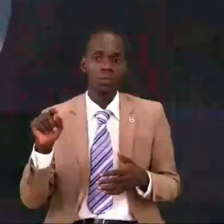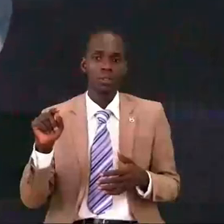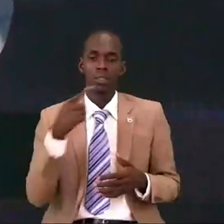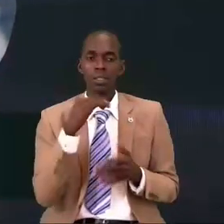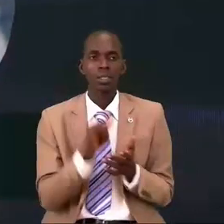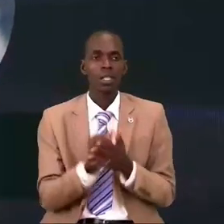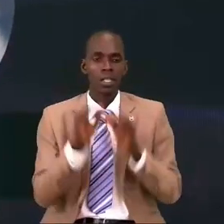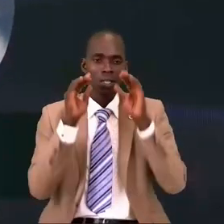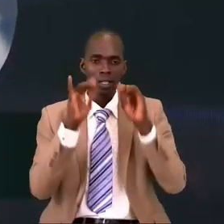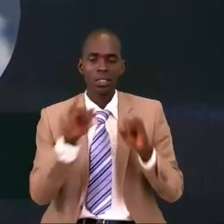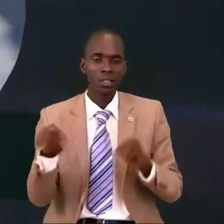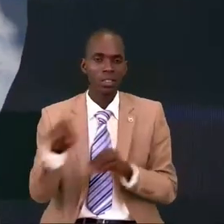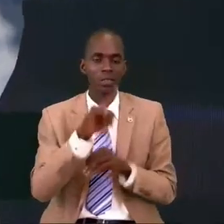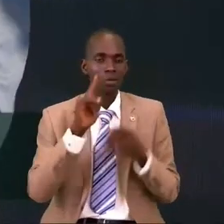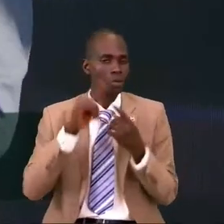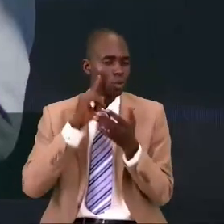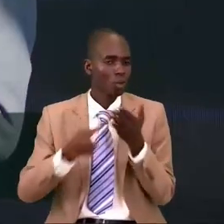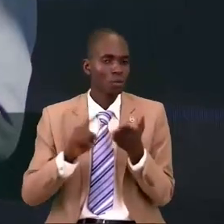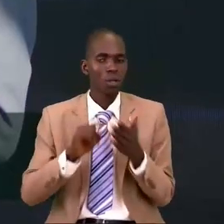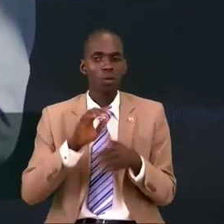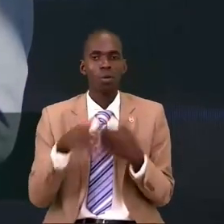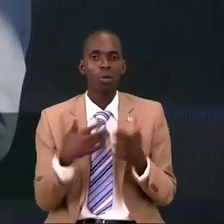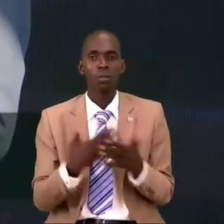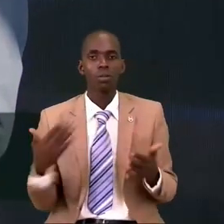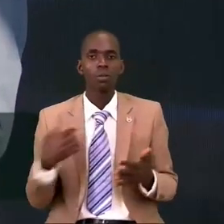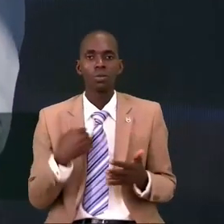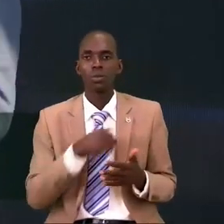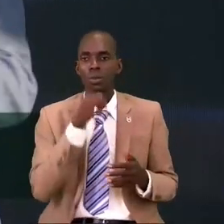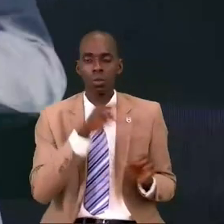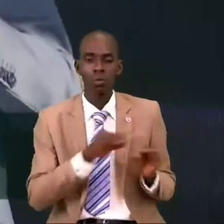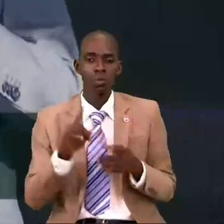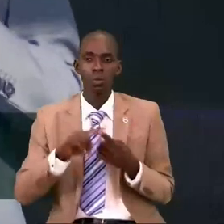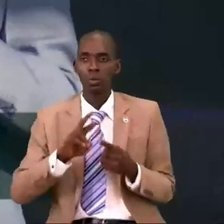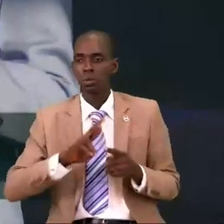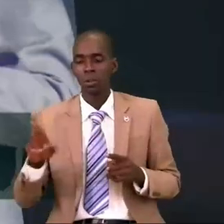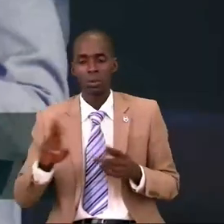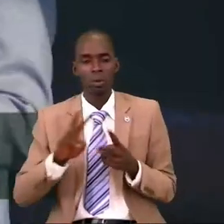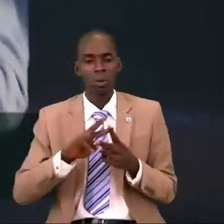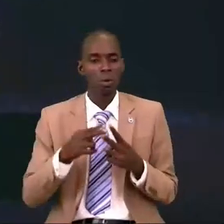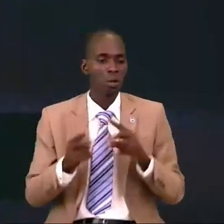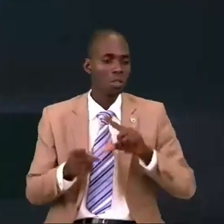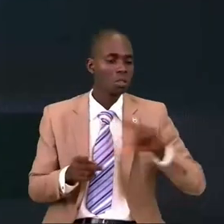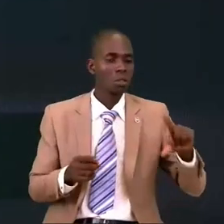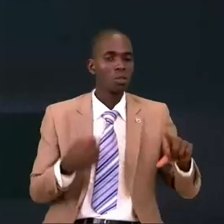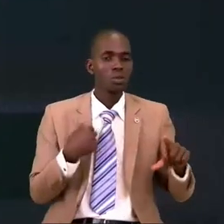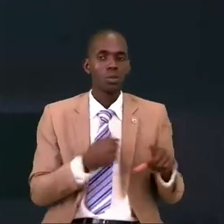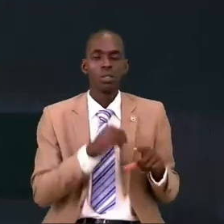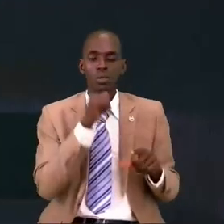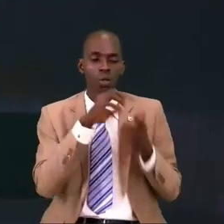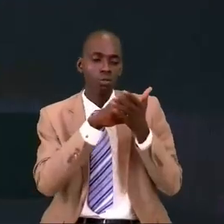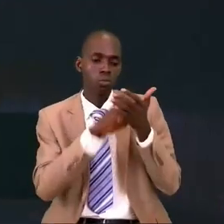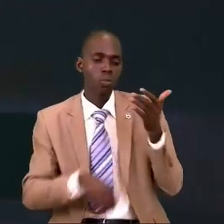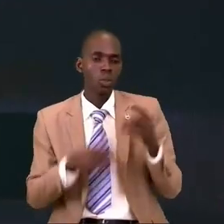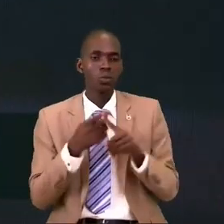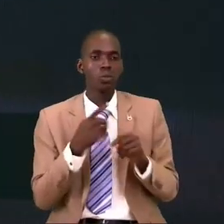gauche ni à droite. Nous ne soustrayons pas, nous n'ajoutons pas à la parole. Nous parlons